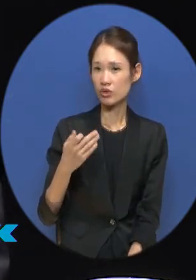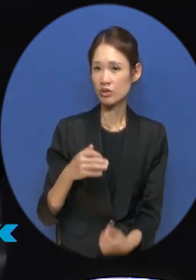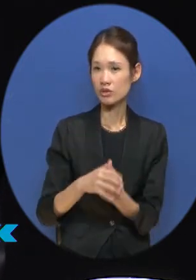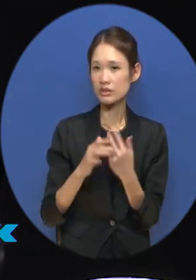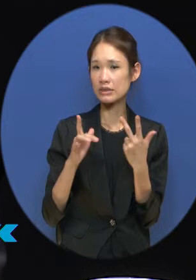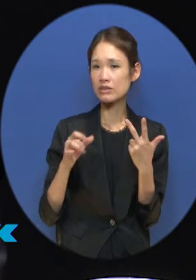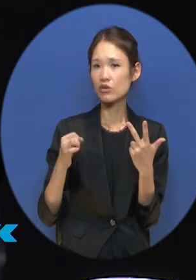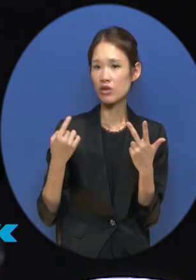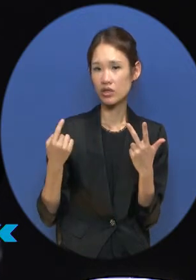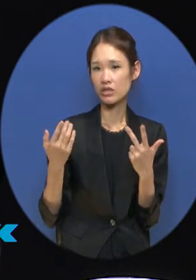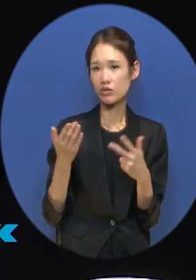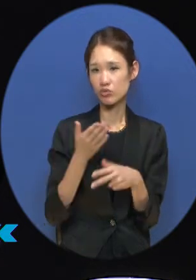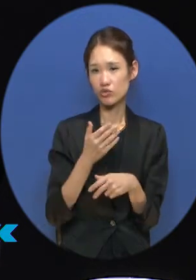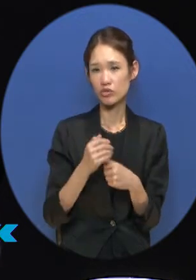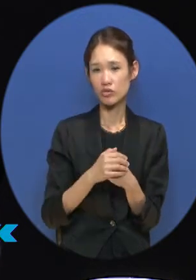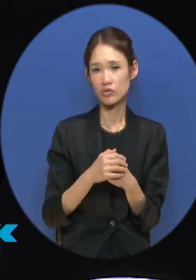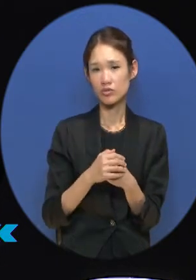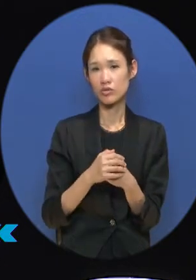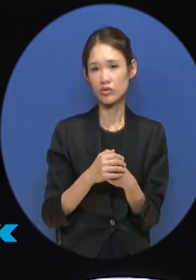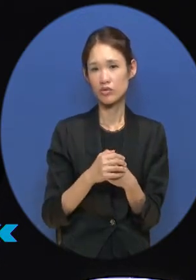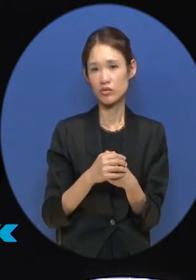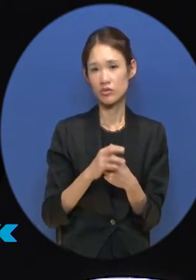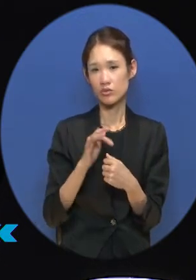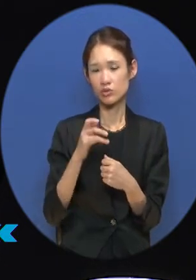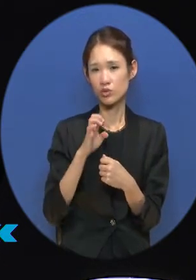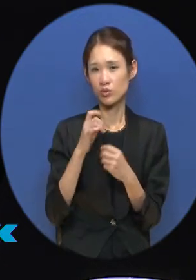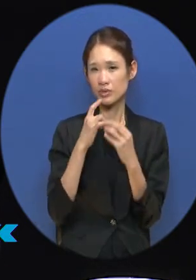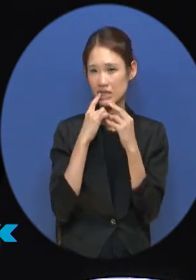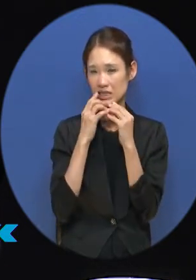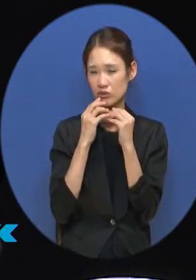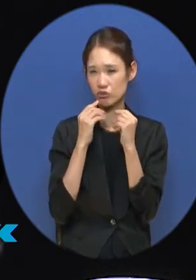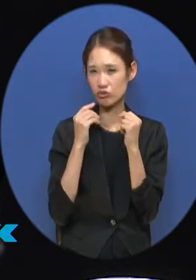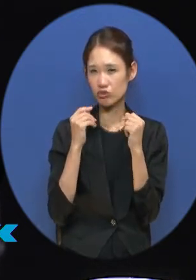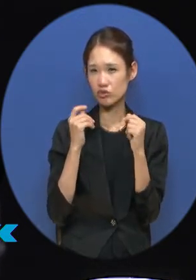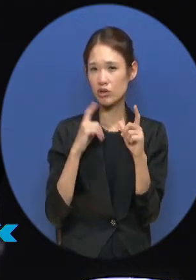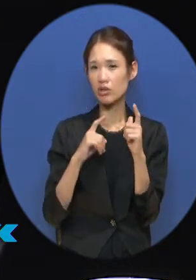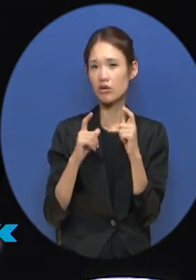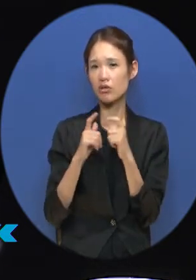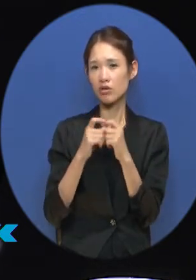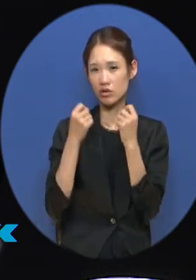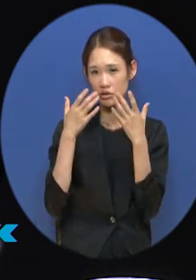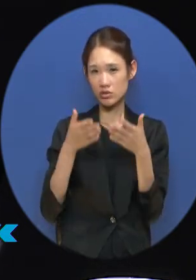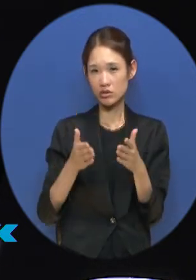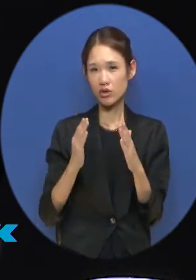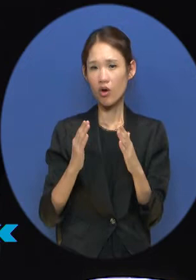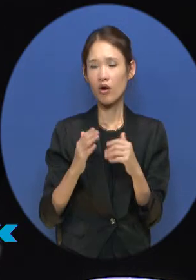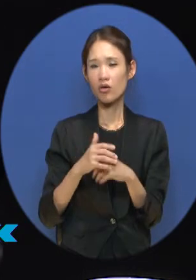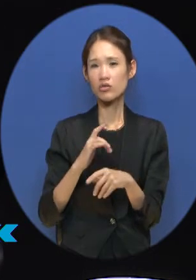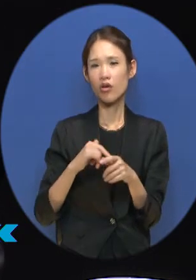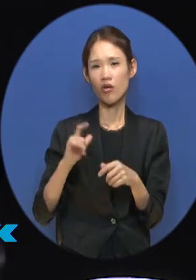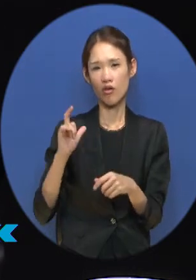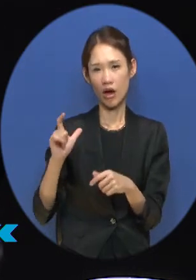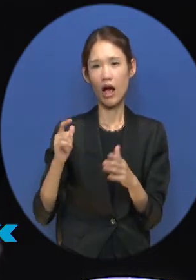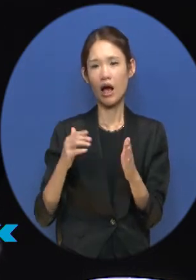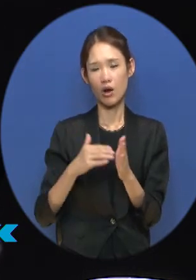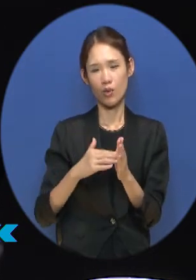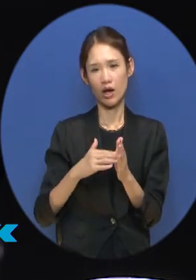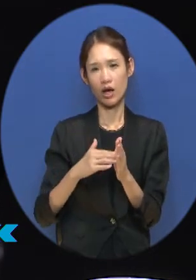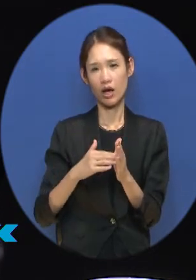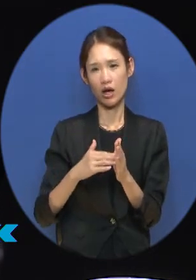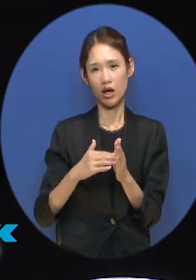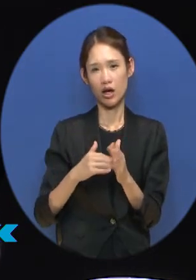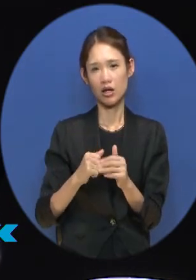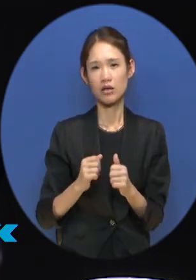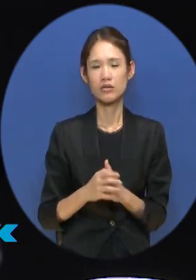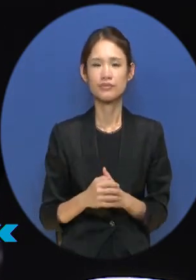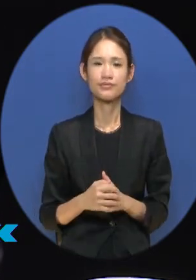2019년 7월 1일부터 예. 이 미세먼지 초미세먼지가 신설됐고 예. 또